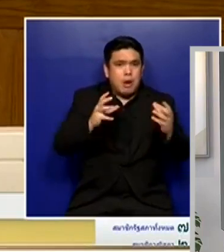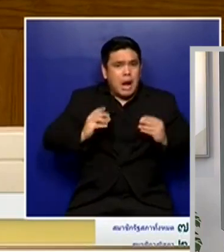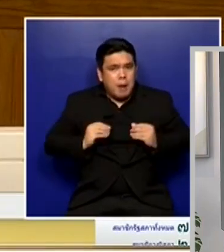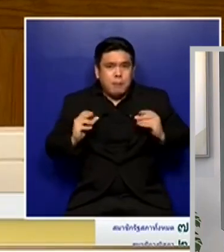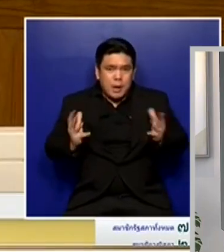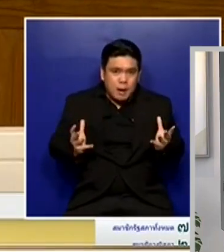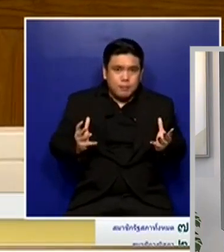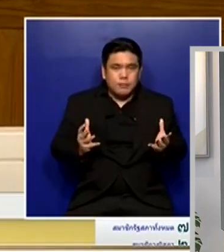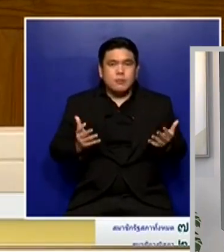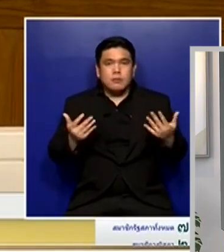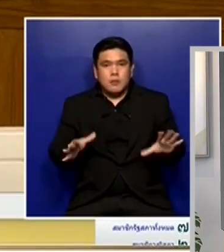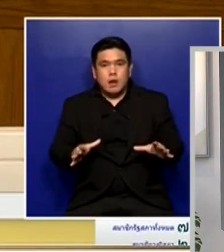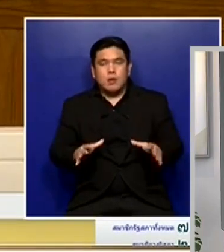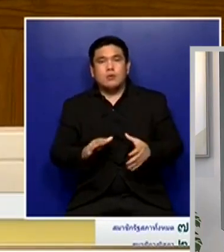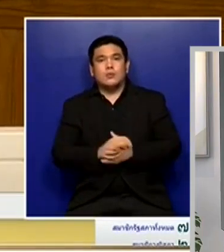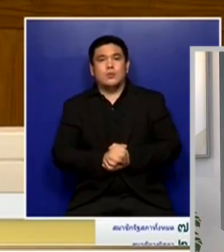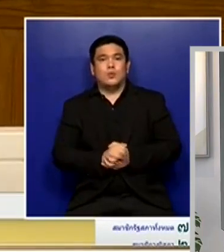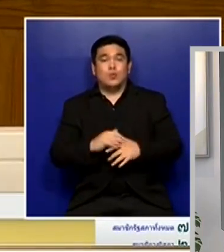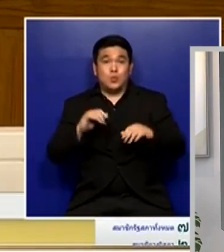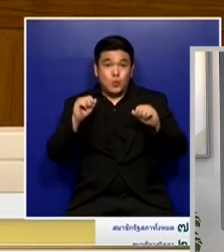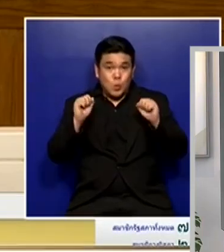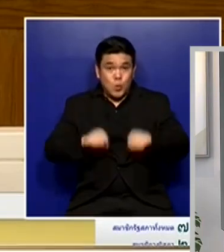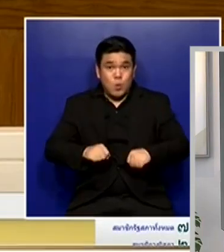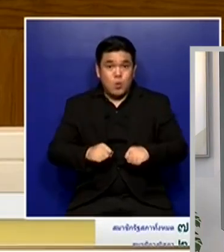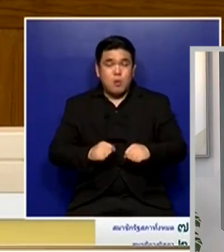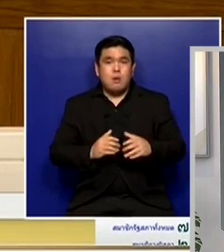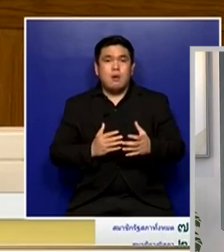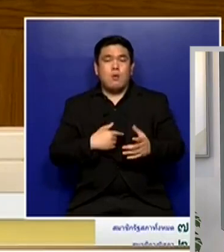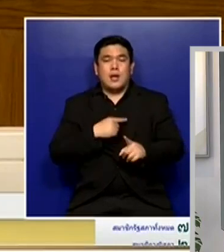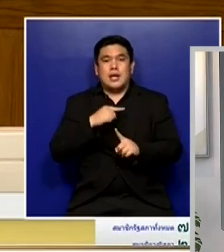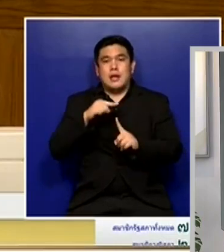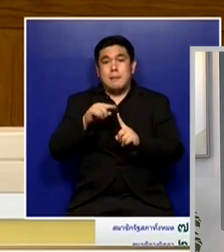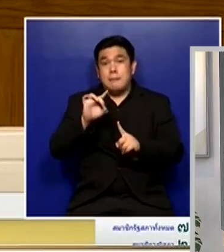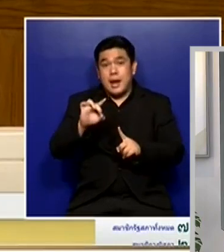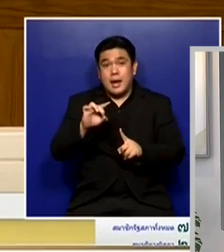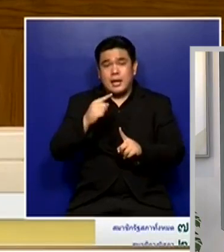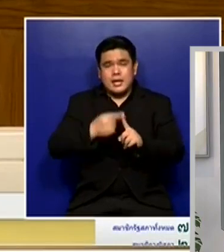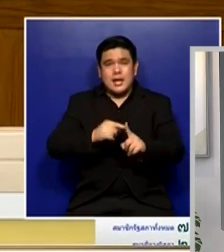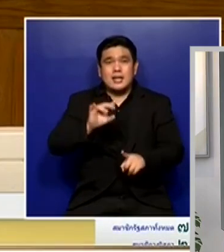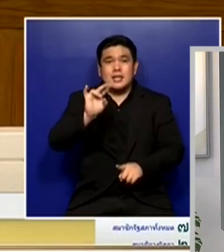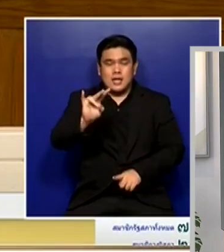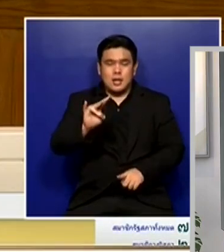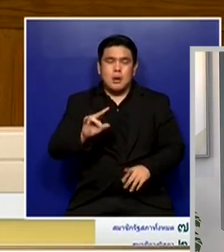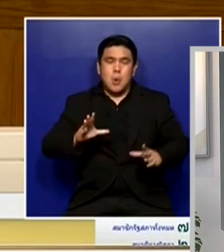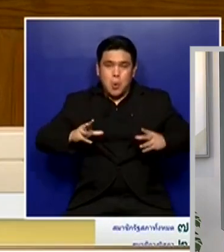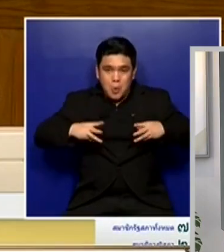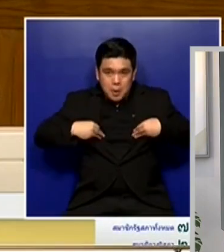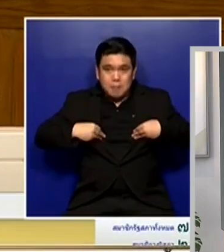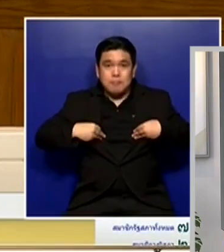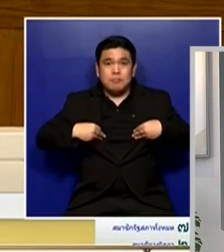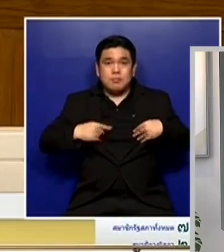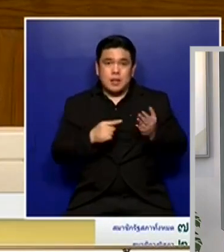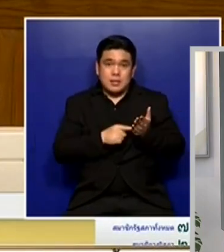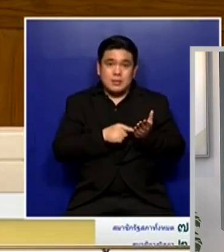กับแผนประเด็นปฏิรูปที่ 1ครับมีการเสริมสร้างวัฒนธรรมทางการเมือง